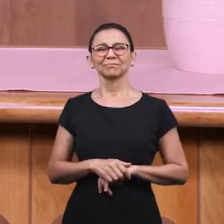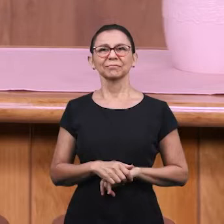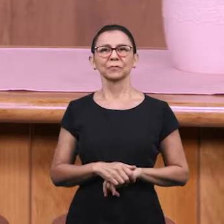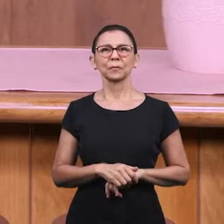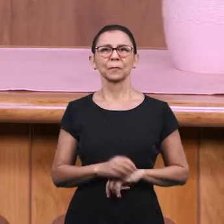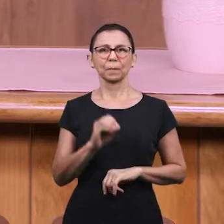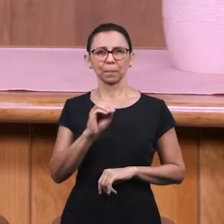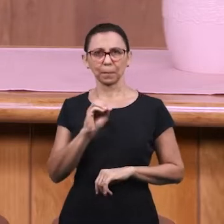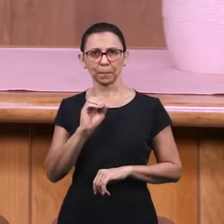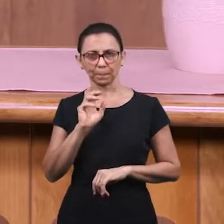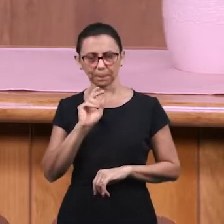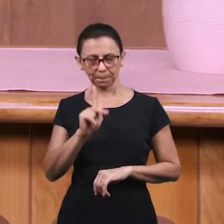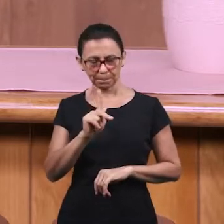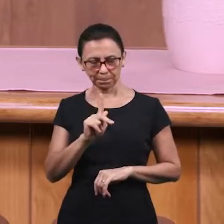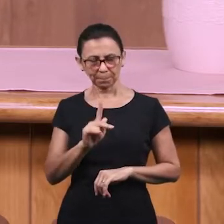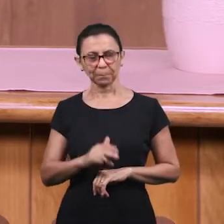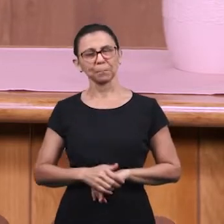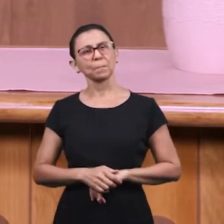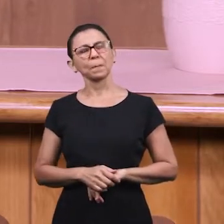Очень хорошо.